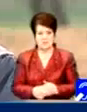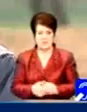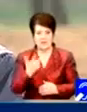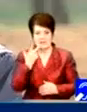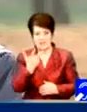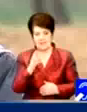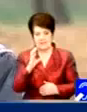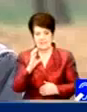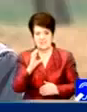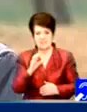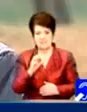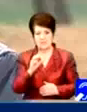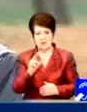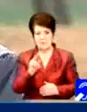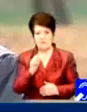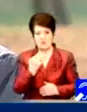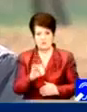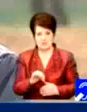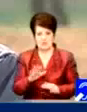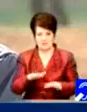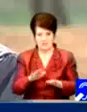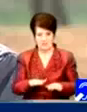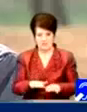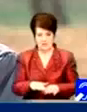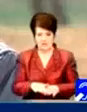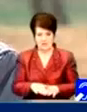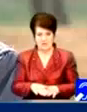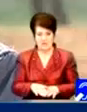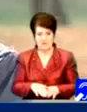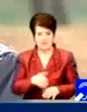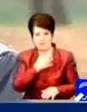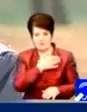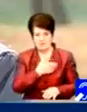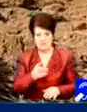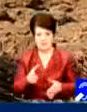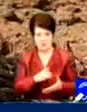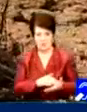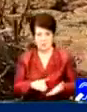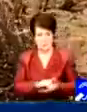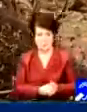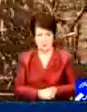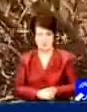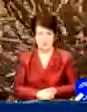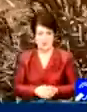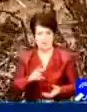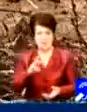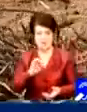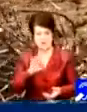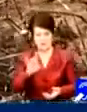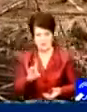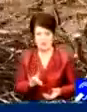specii autohtone, dintre care palte de câmp, fras în comun, păr, măr,